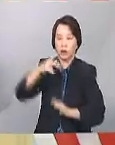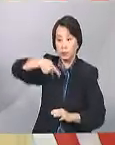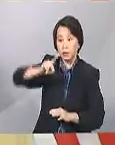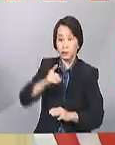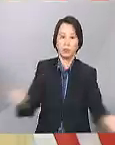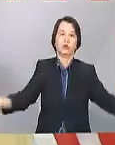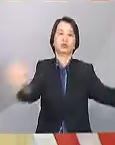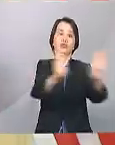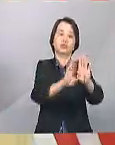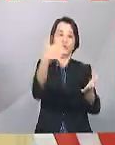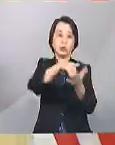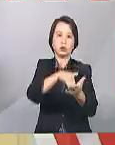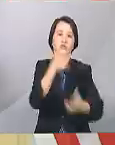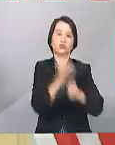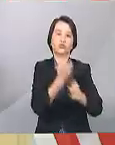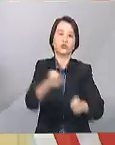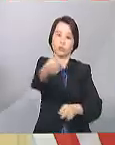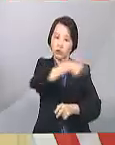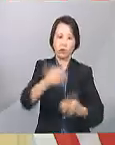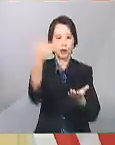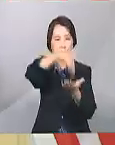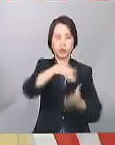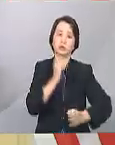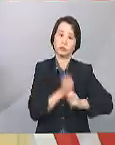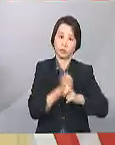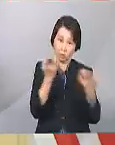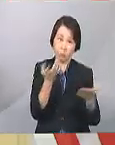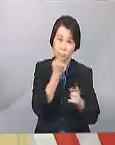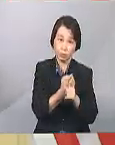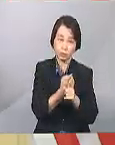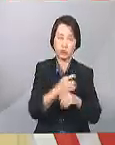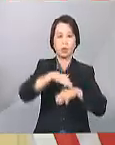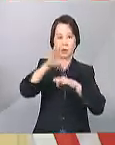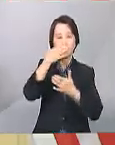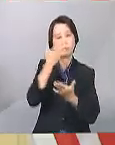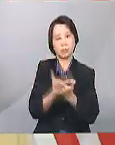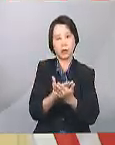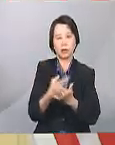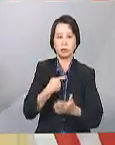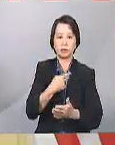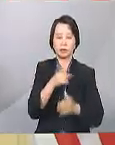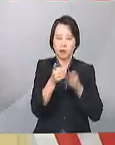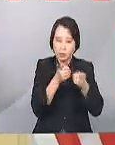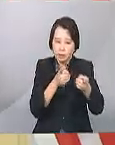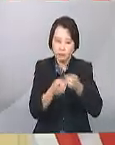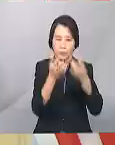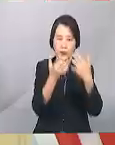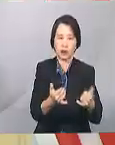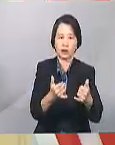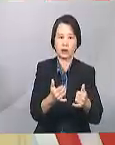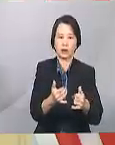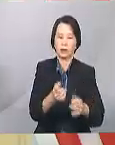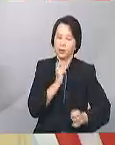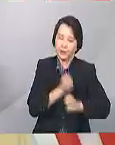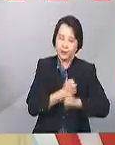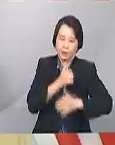terpaksa tutup semula dan menyukarkan hidup kita semula. Jadi lebih baiklah kita disiplin sekarang,